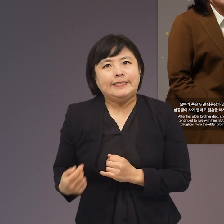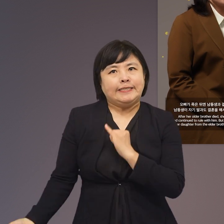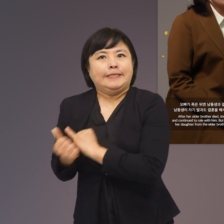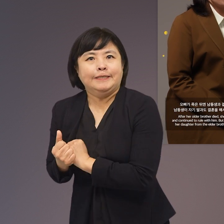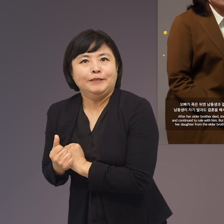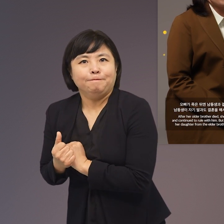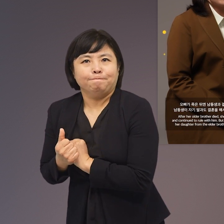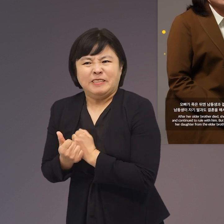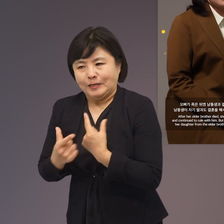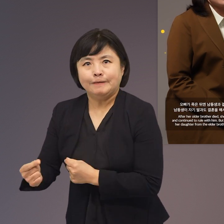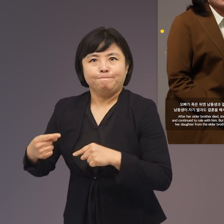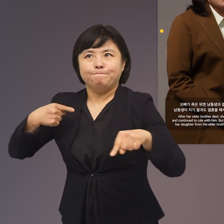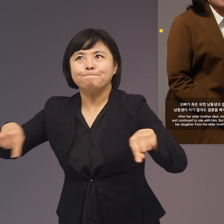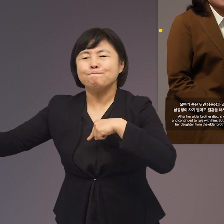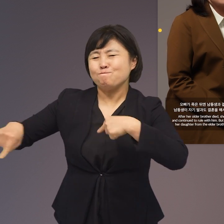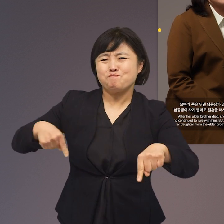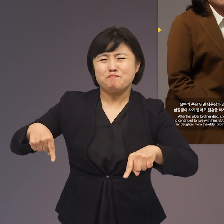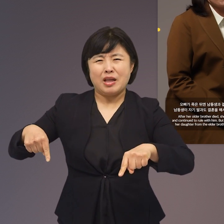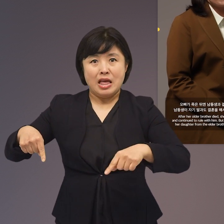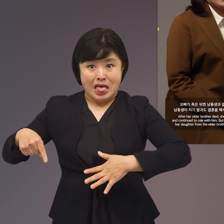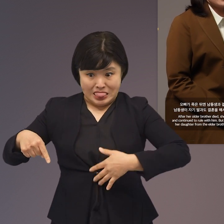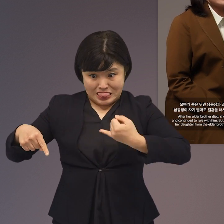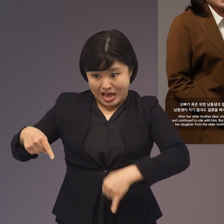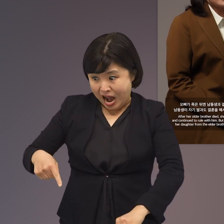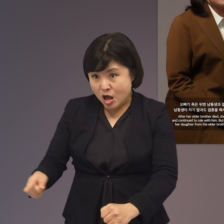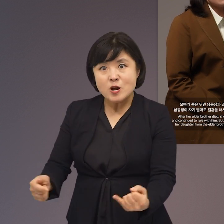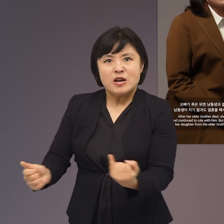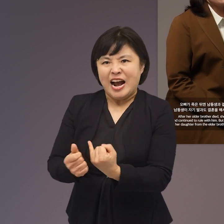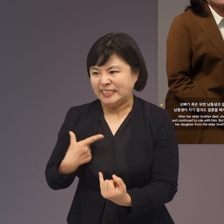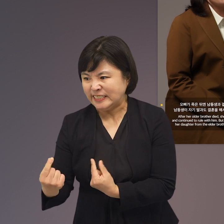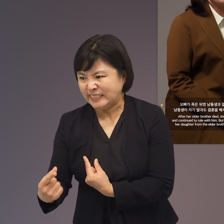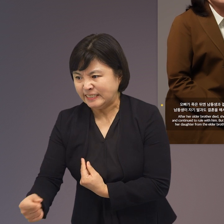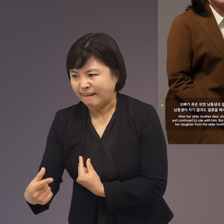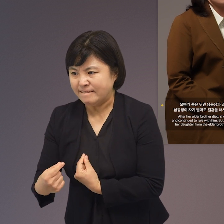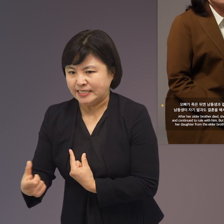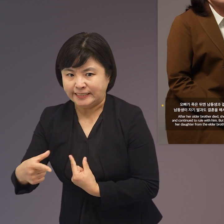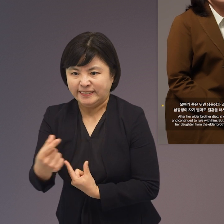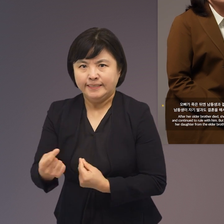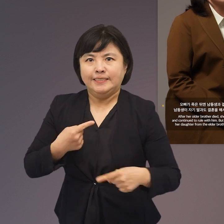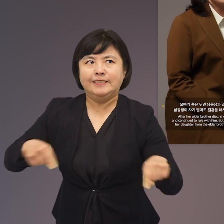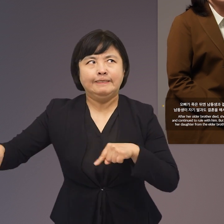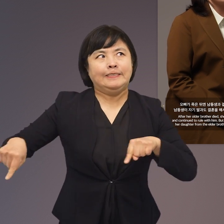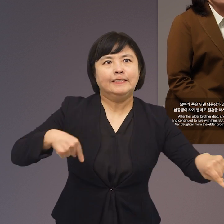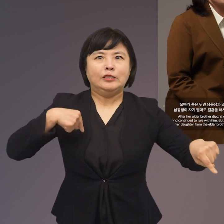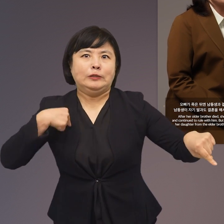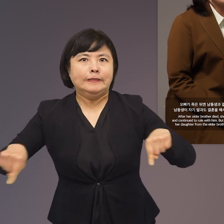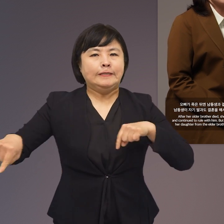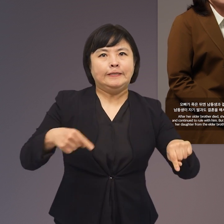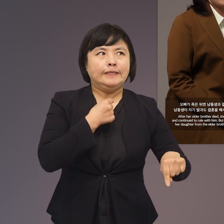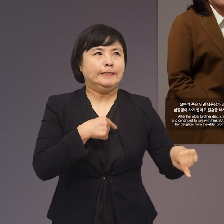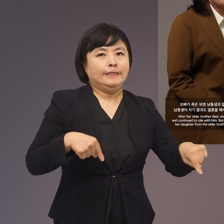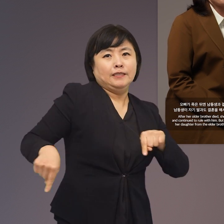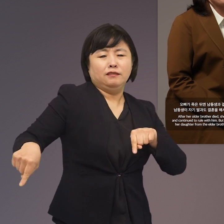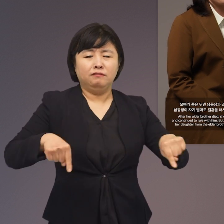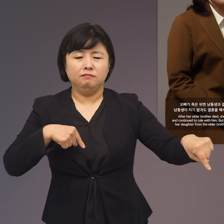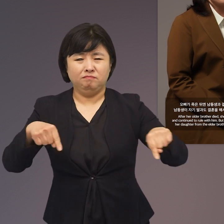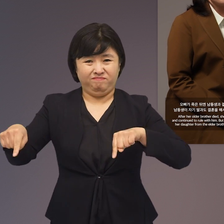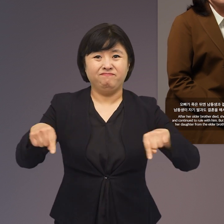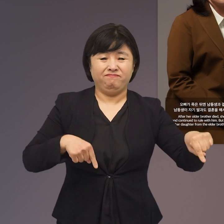남동생과 결혼해서 공동통치를 하다가 남동생이 자기 딸과도 결혼을 해서 그렇게 셋이 공동통치를